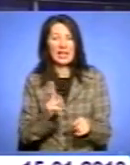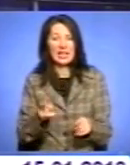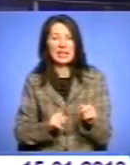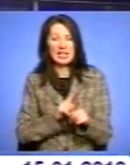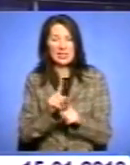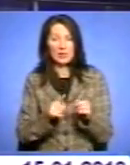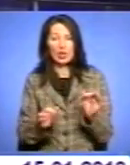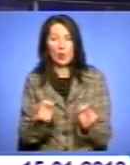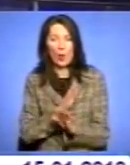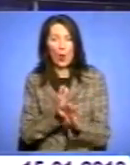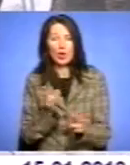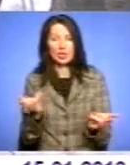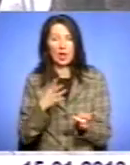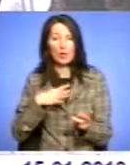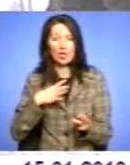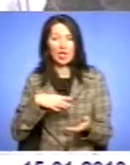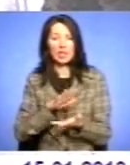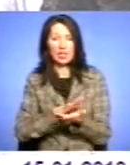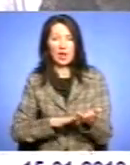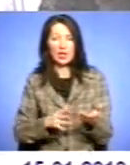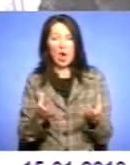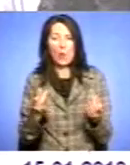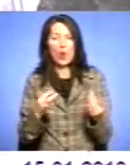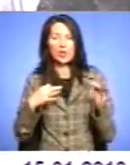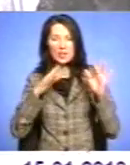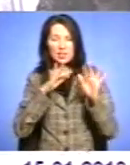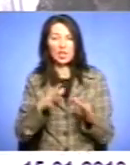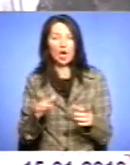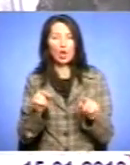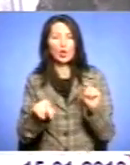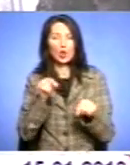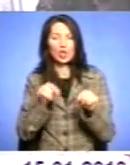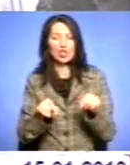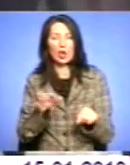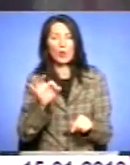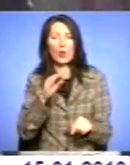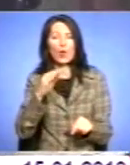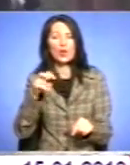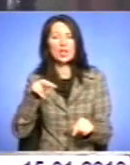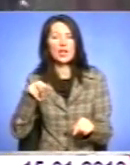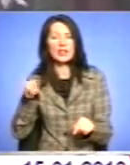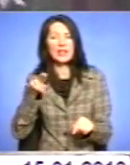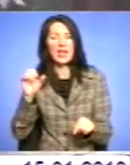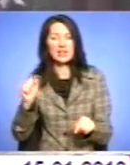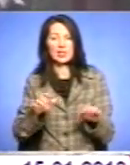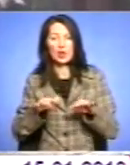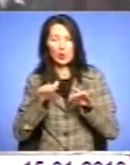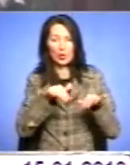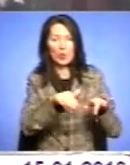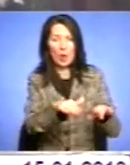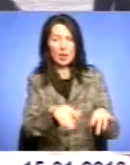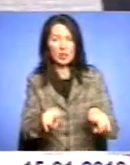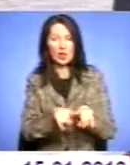далі у сюжеті? Мокрий сніг з дощем, ожеледиться, туман. Таку відносно теплу, як для січня